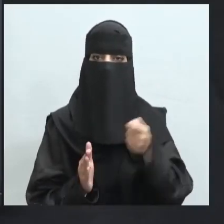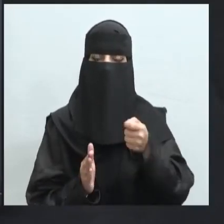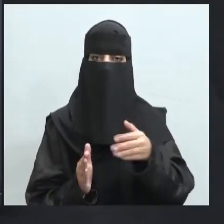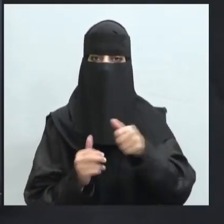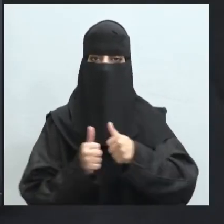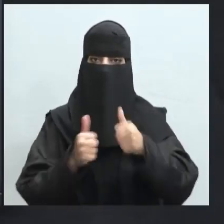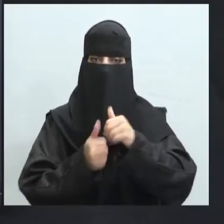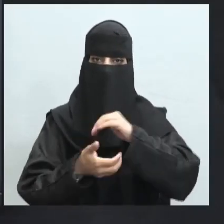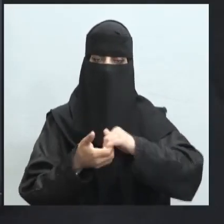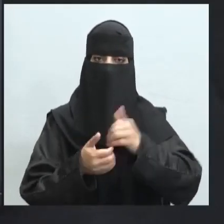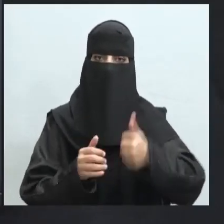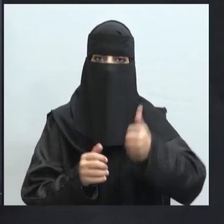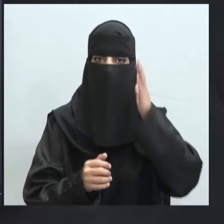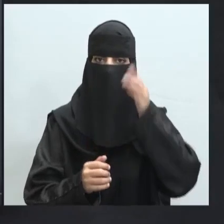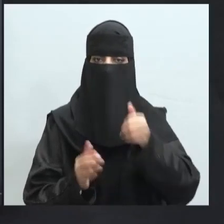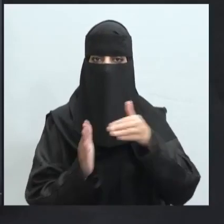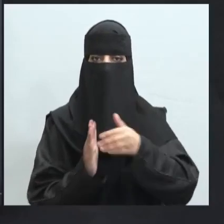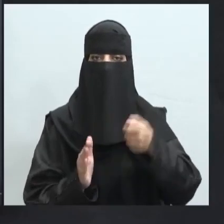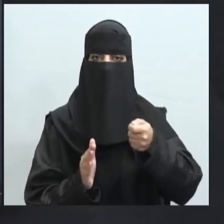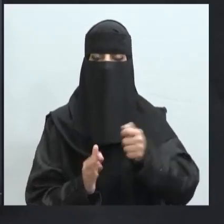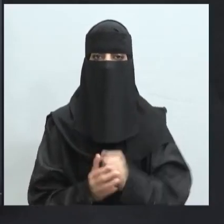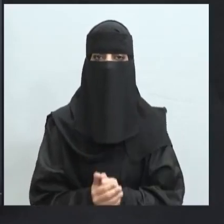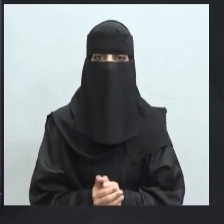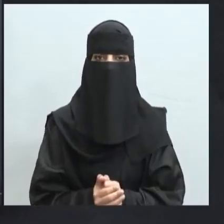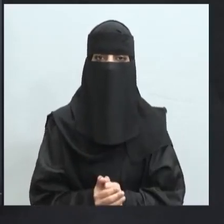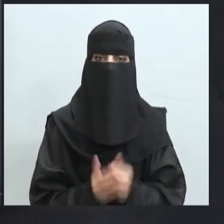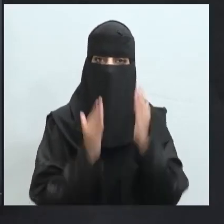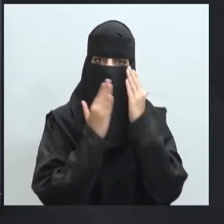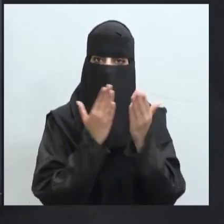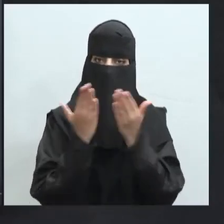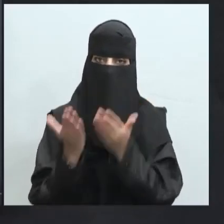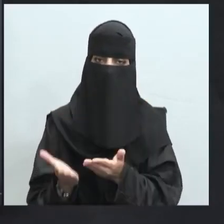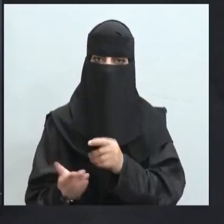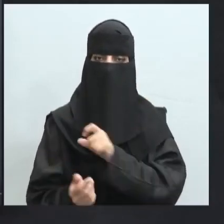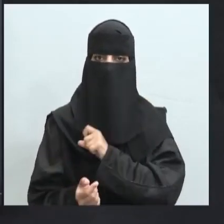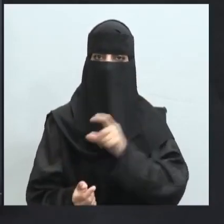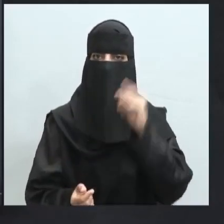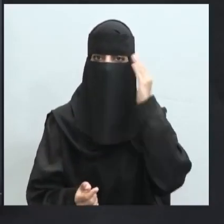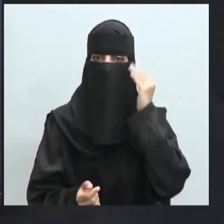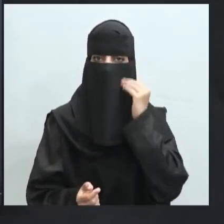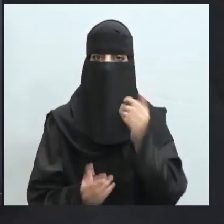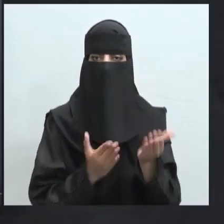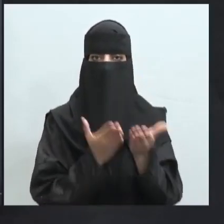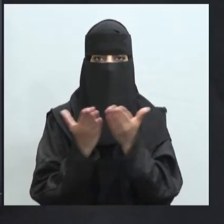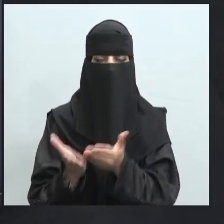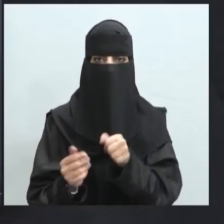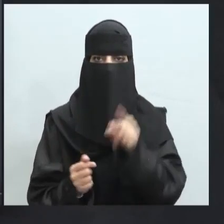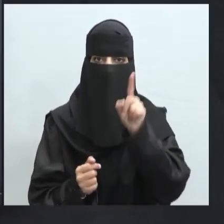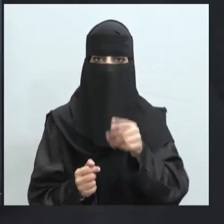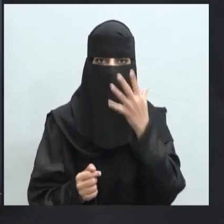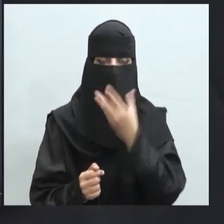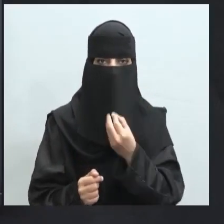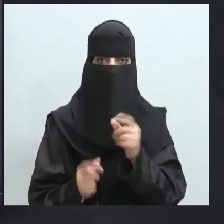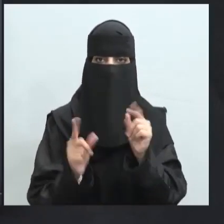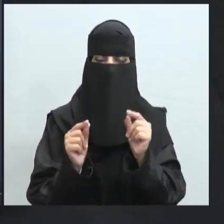اله وصحبه افضل الصلاه واتم التسليم حياكم الله طلابنا وطالباتنا حياكم الله في هذا اليوم